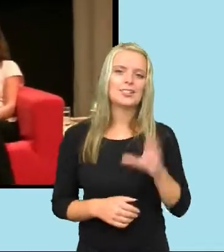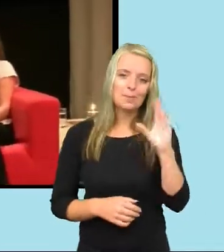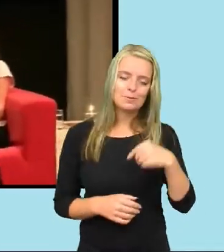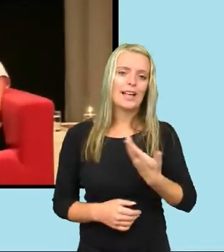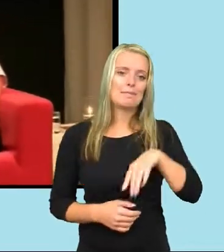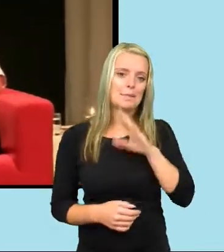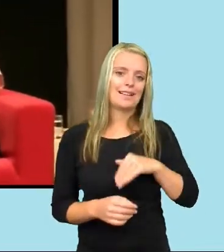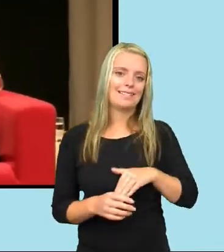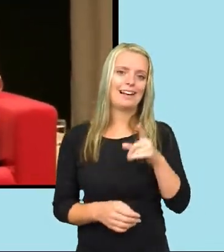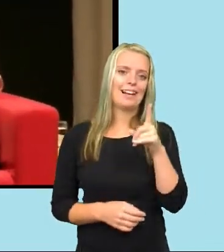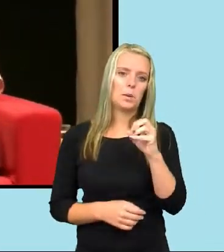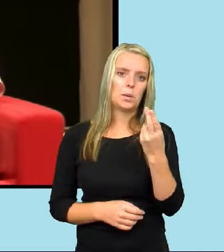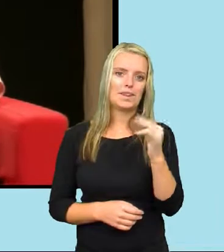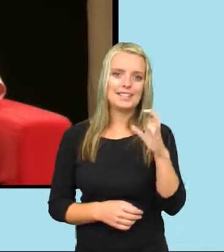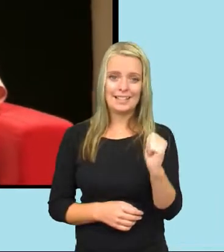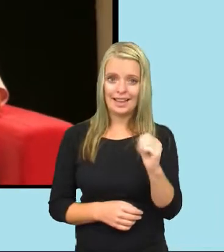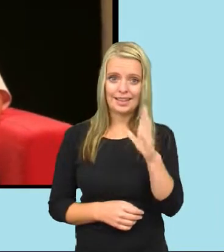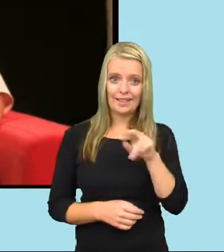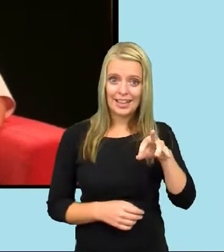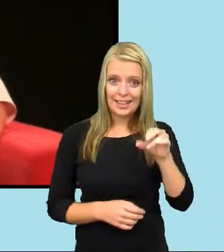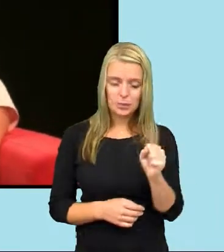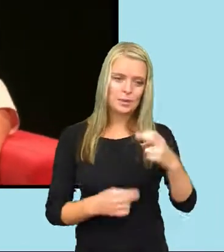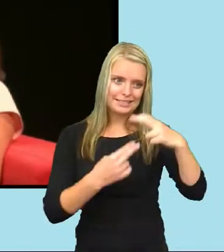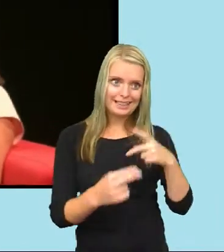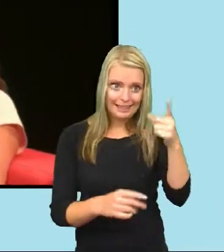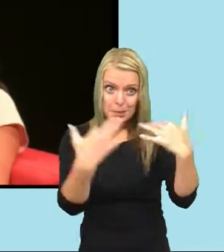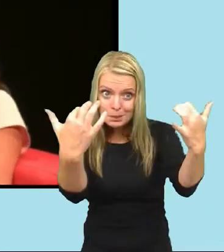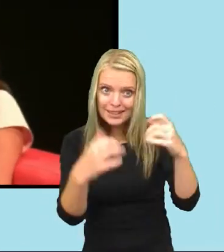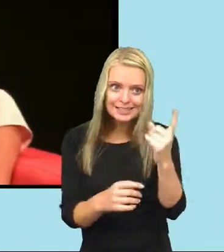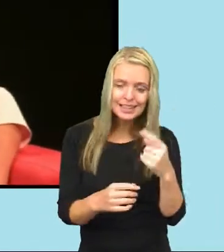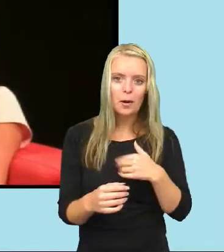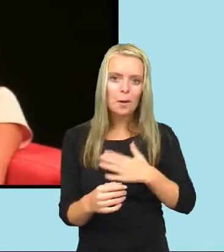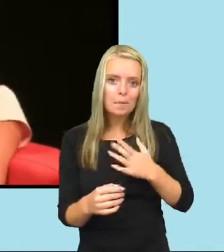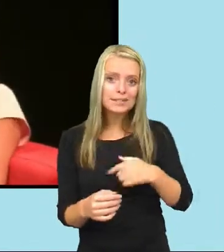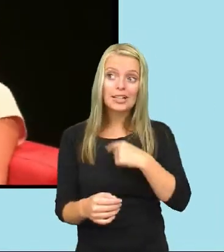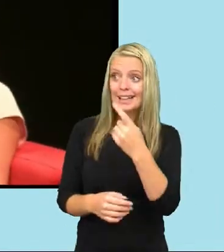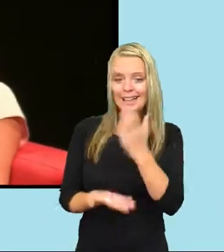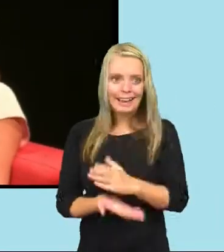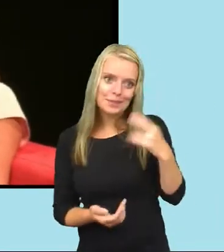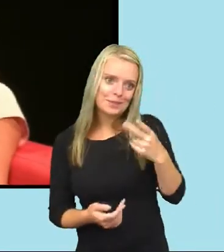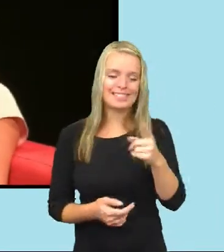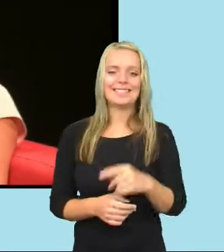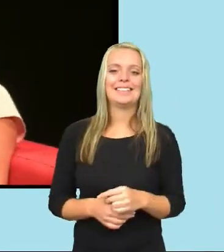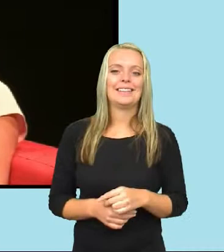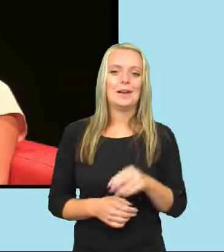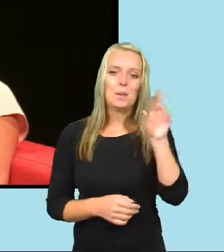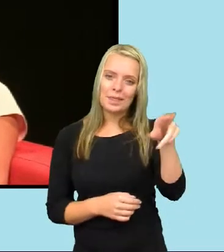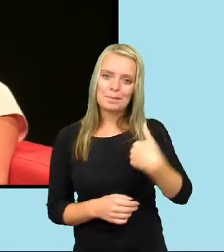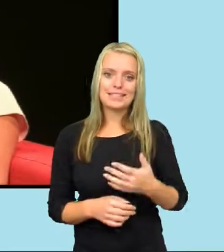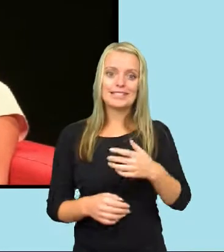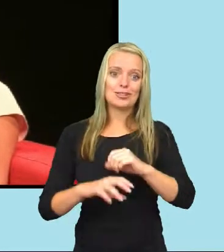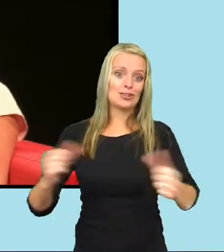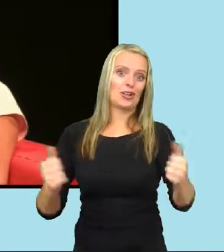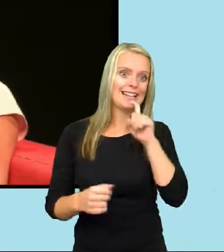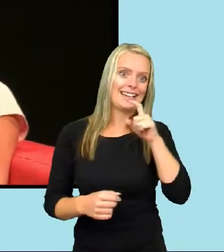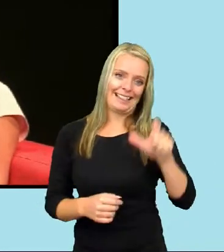mamma till Louise Jannering. Hon sitter faktiskt med här idag så att jag får väl prata lite. Ja, hoppas jag säger rätt, Louise. Hon är min största kritiker. Louise